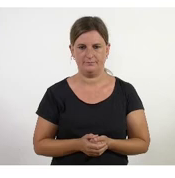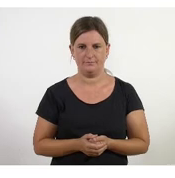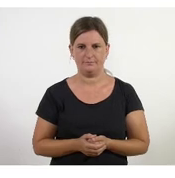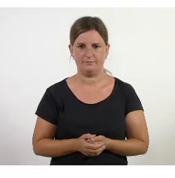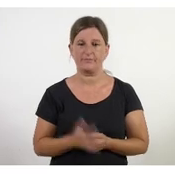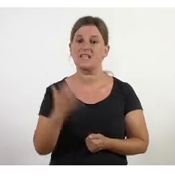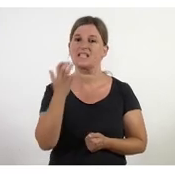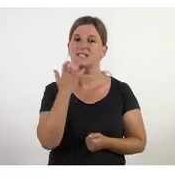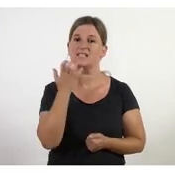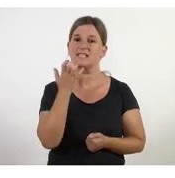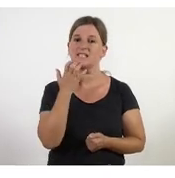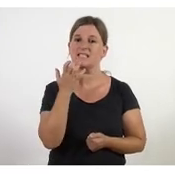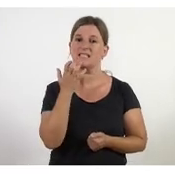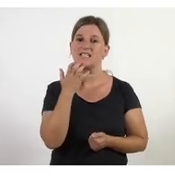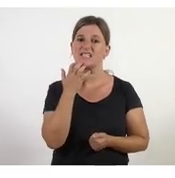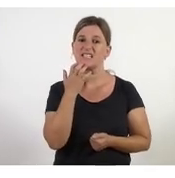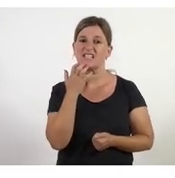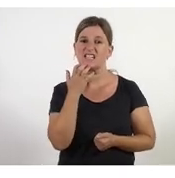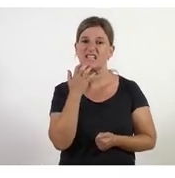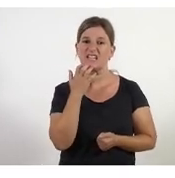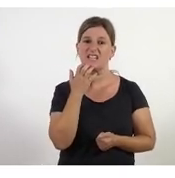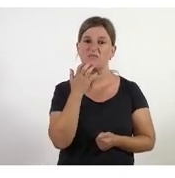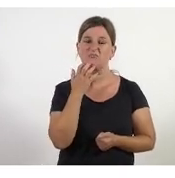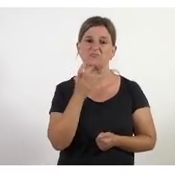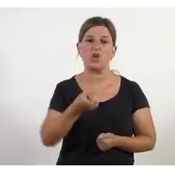I si no tenim en especial